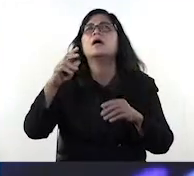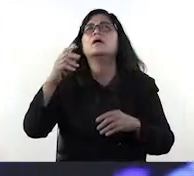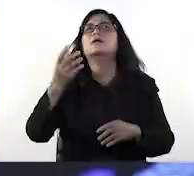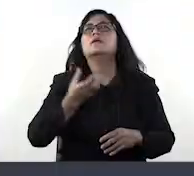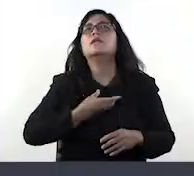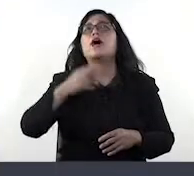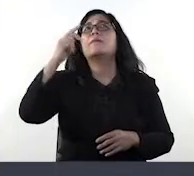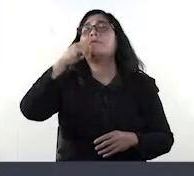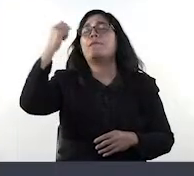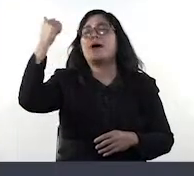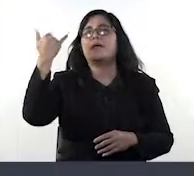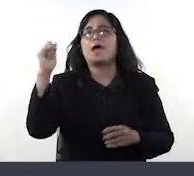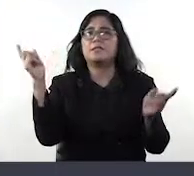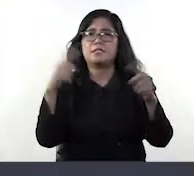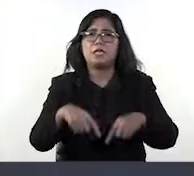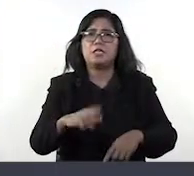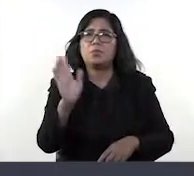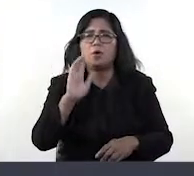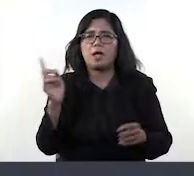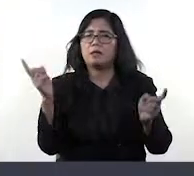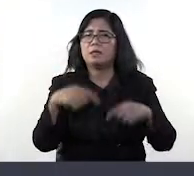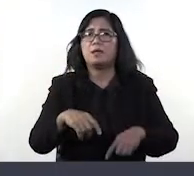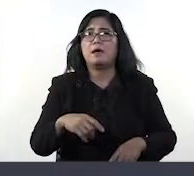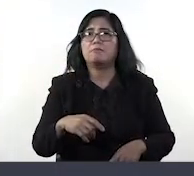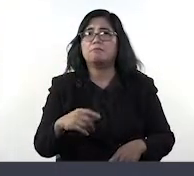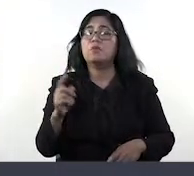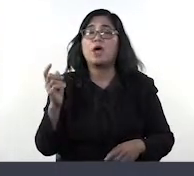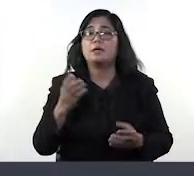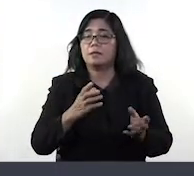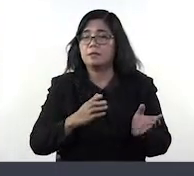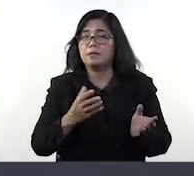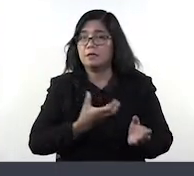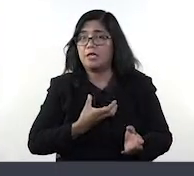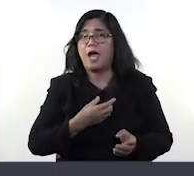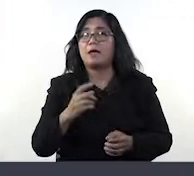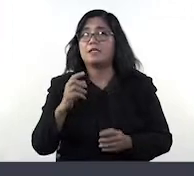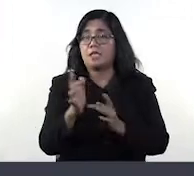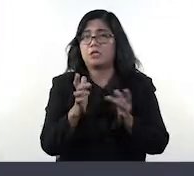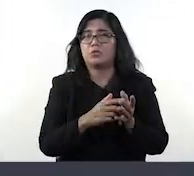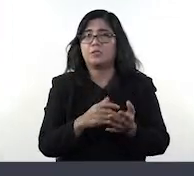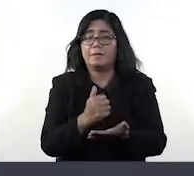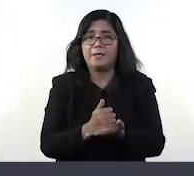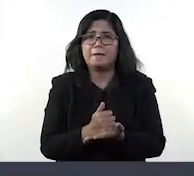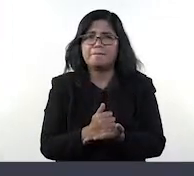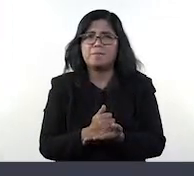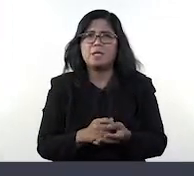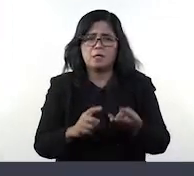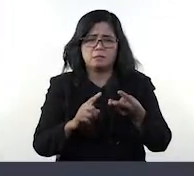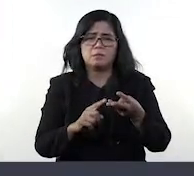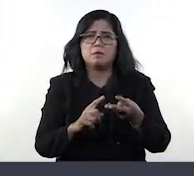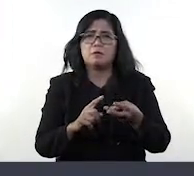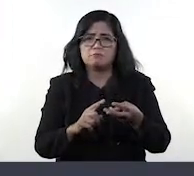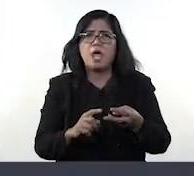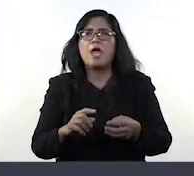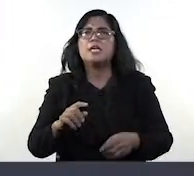terjadi yang ketika ada foto Hidup glamor oh oh Ayo kita harus berani mematikan